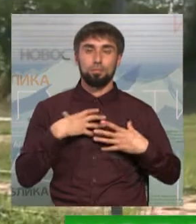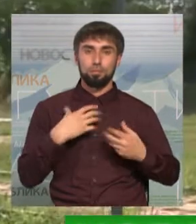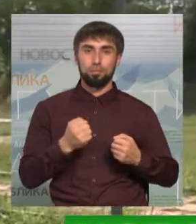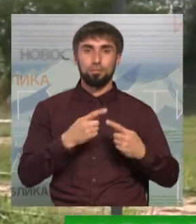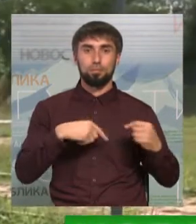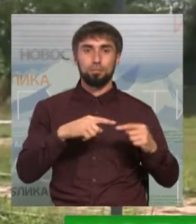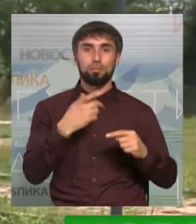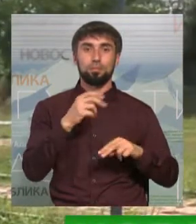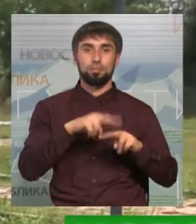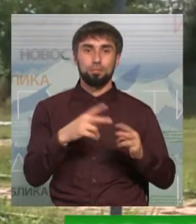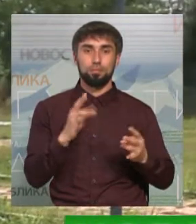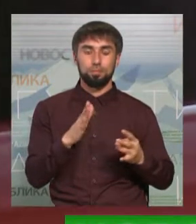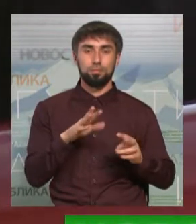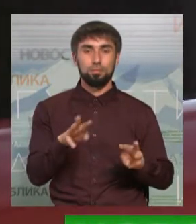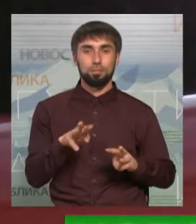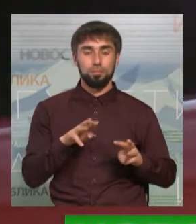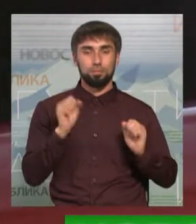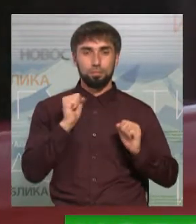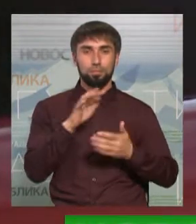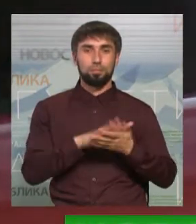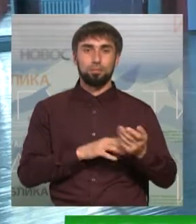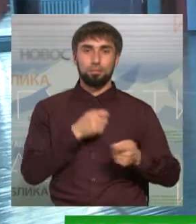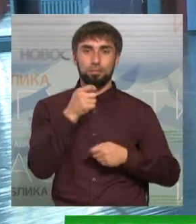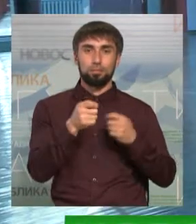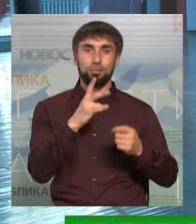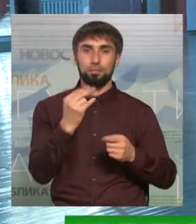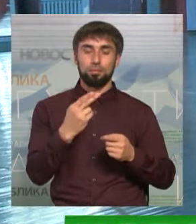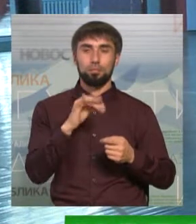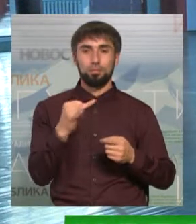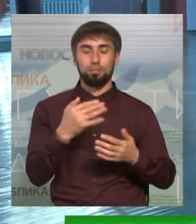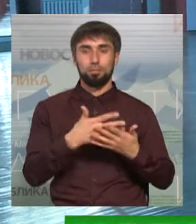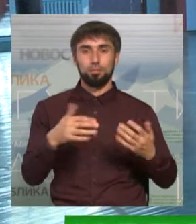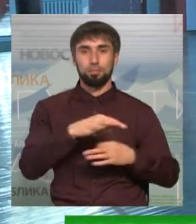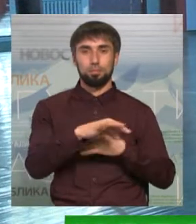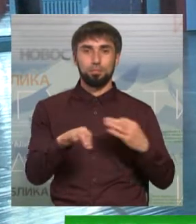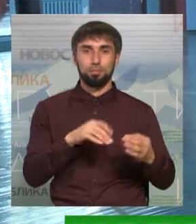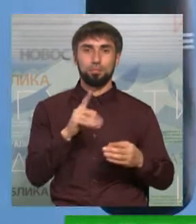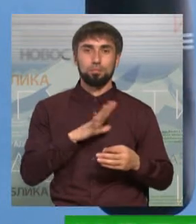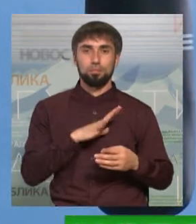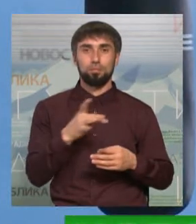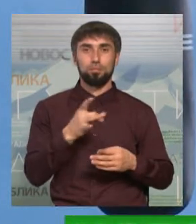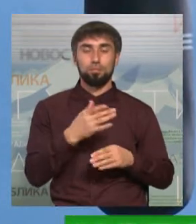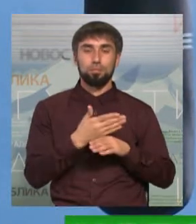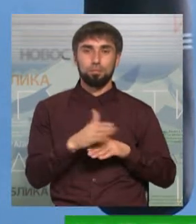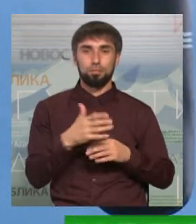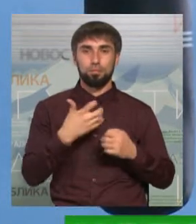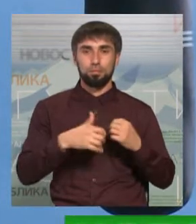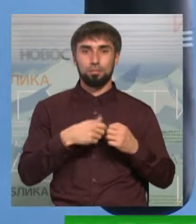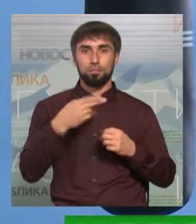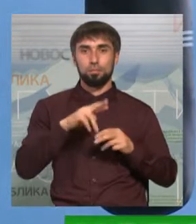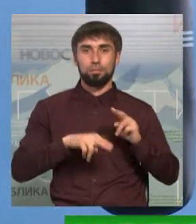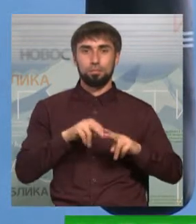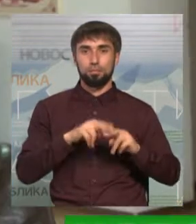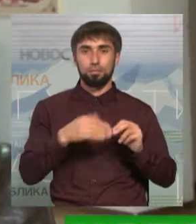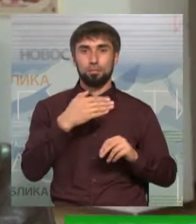необходимо. Минспорт республики направляет заявки для участия в национальных и федеральных проектах, чтобы региону выделили средства для